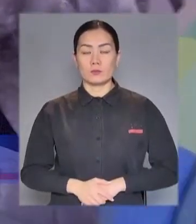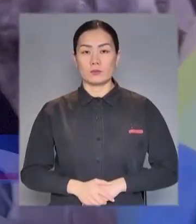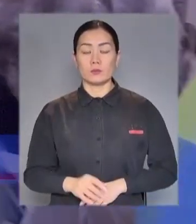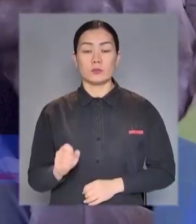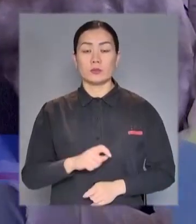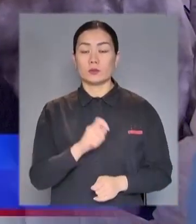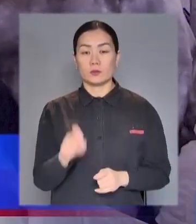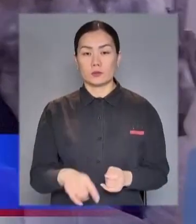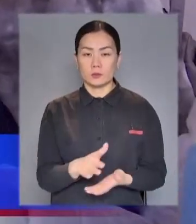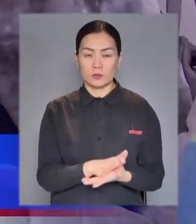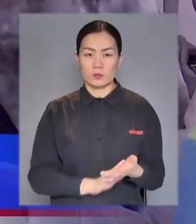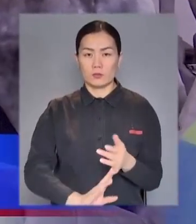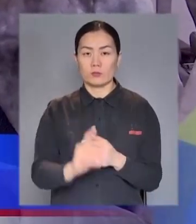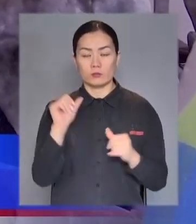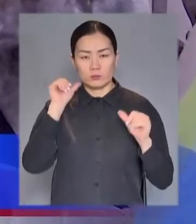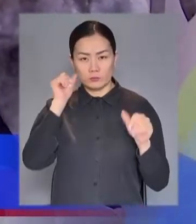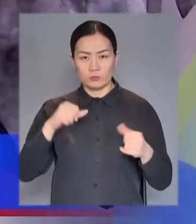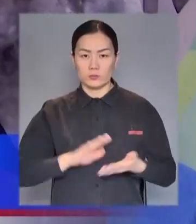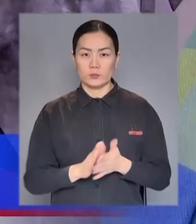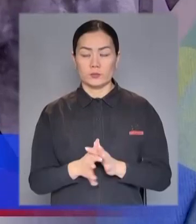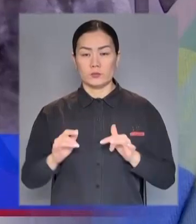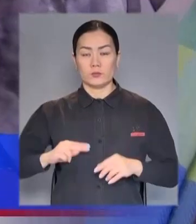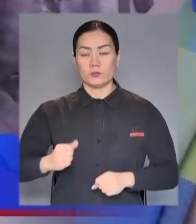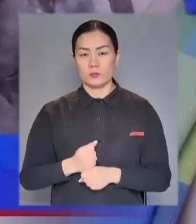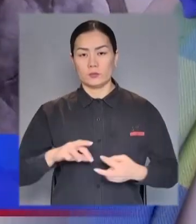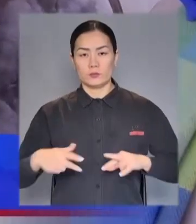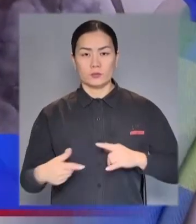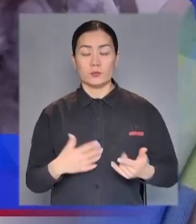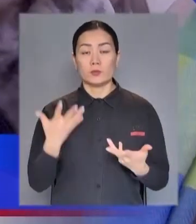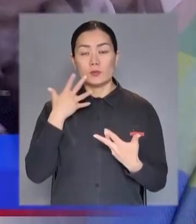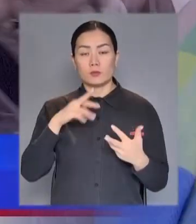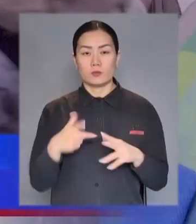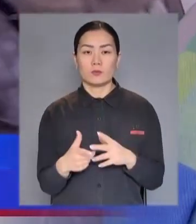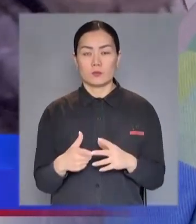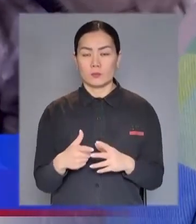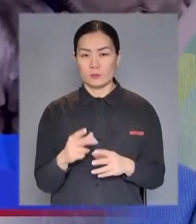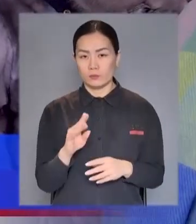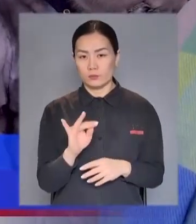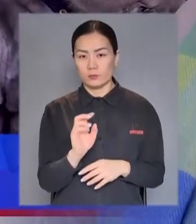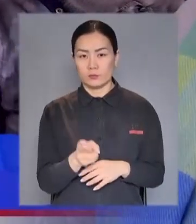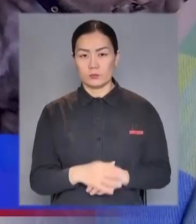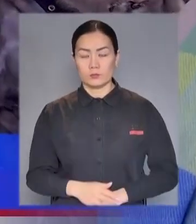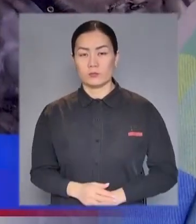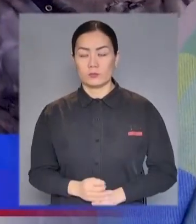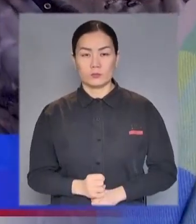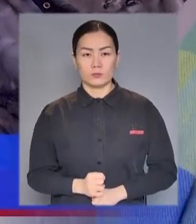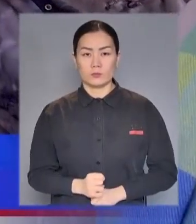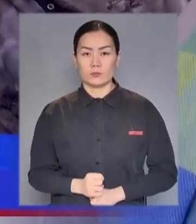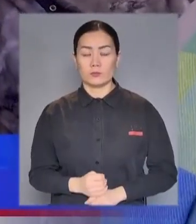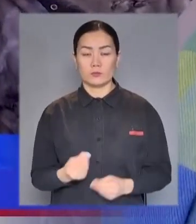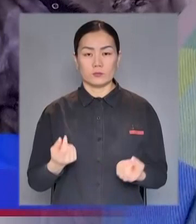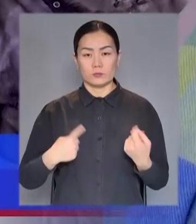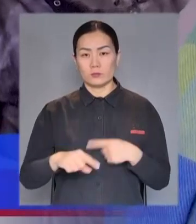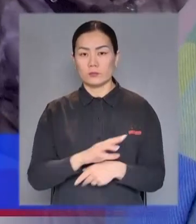она сюда попала, мы никто не знаем. А когда стали к ней обращаться, она говорит, я председатель КСК, стали к